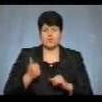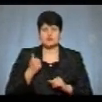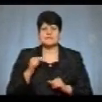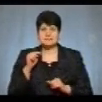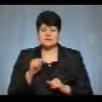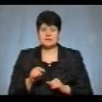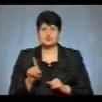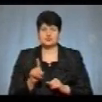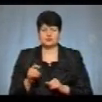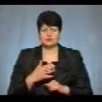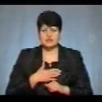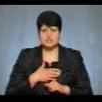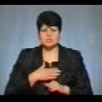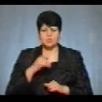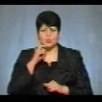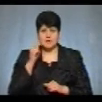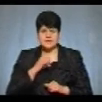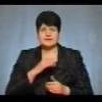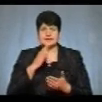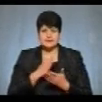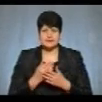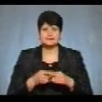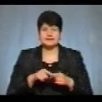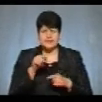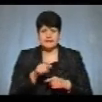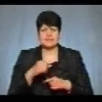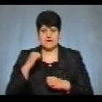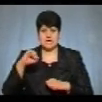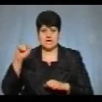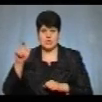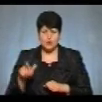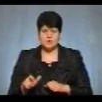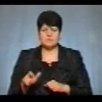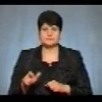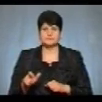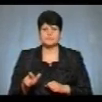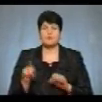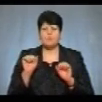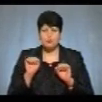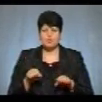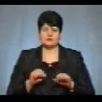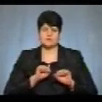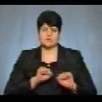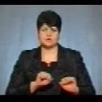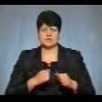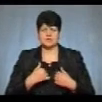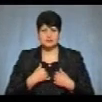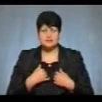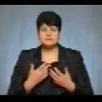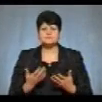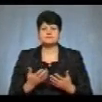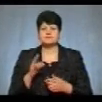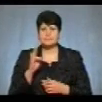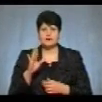в, в нашій Україні є такі герої, що можуть постояти за нас. Назар Войтович